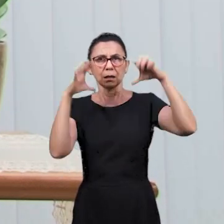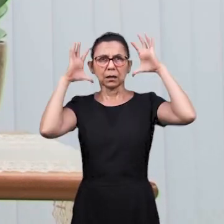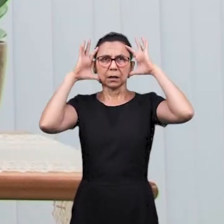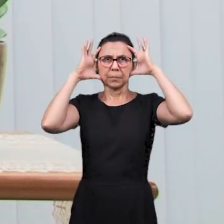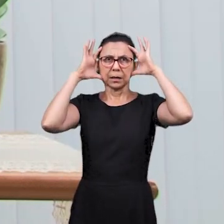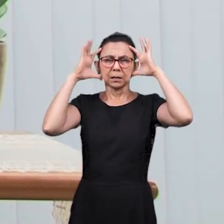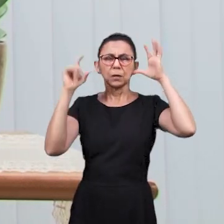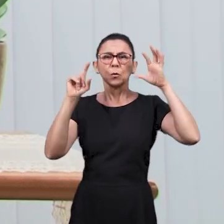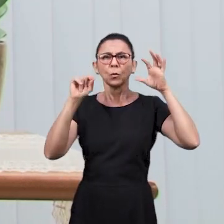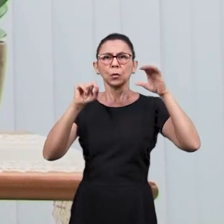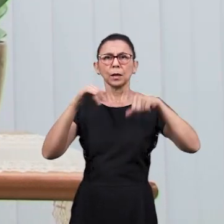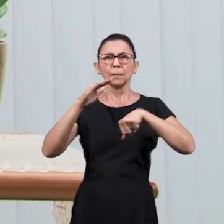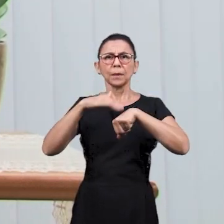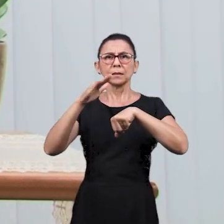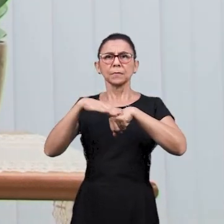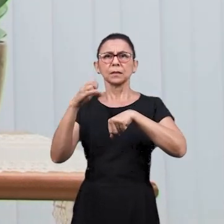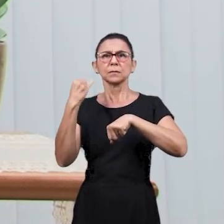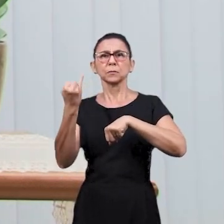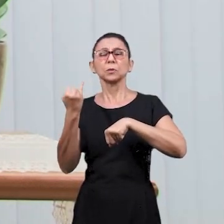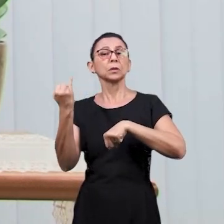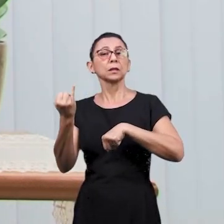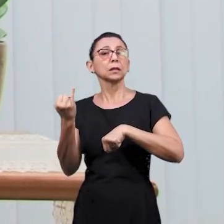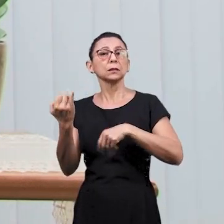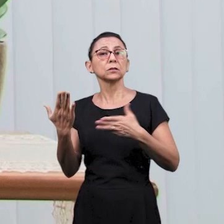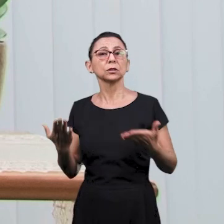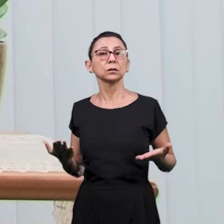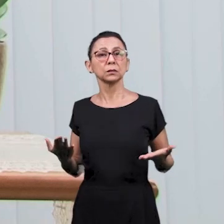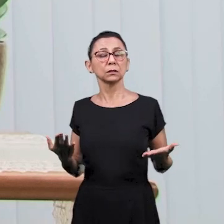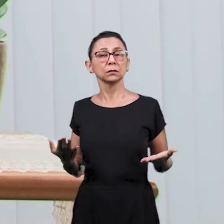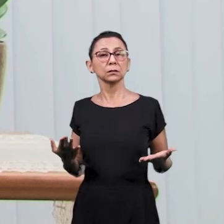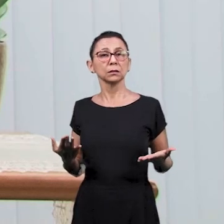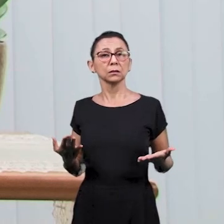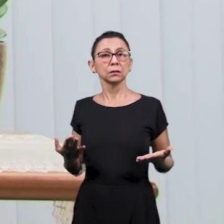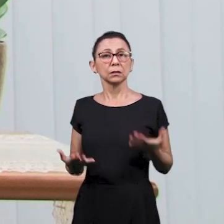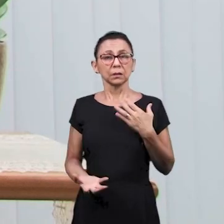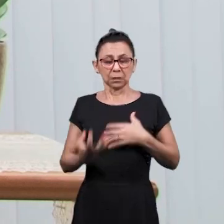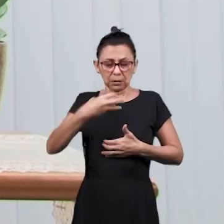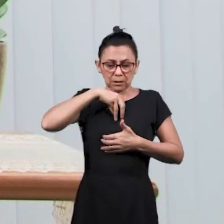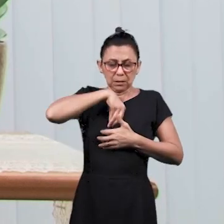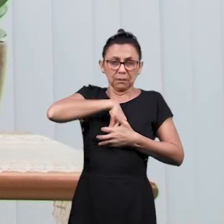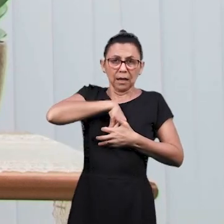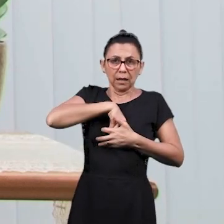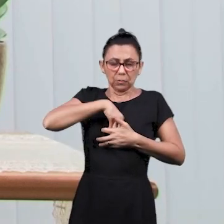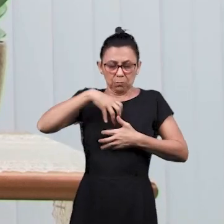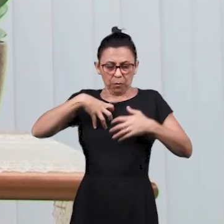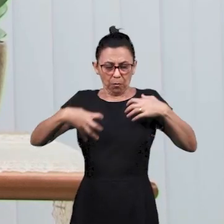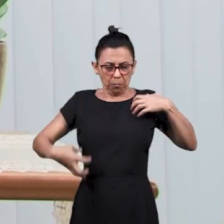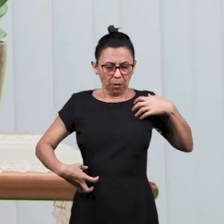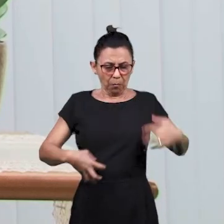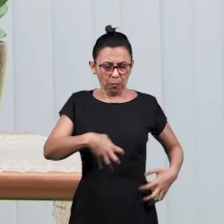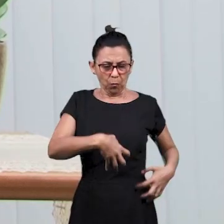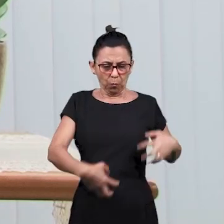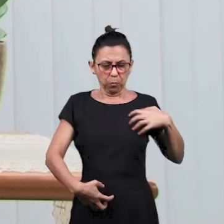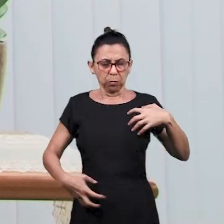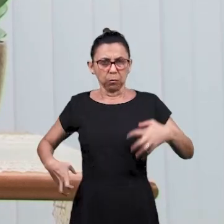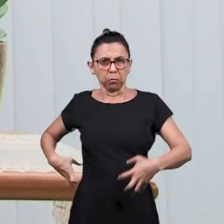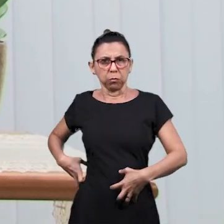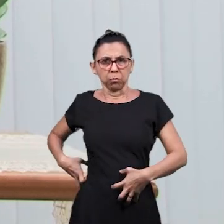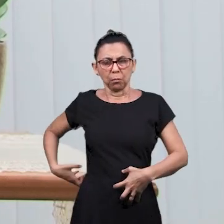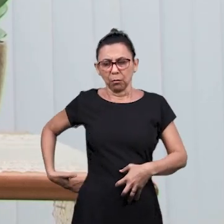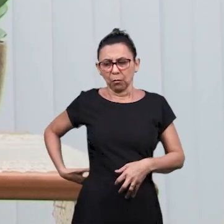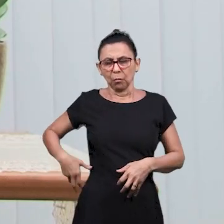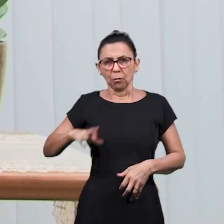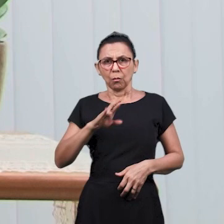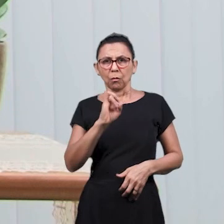говорит о том, что иногда самые маленькие члены тела, они самые важные. И